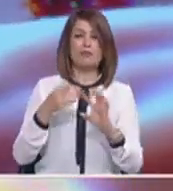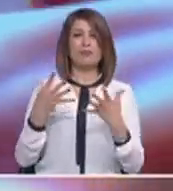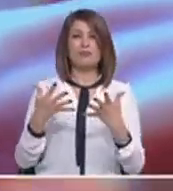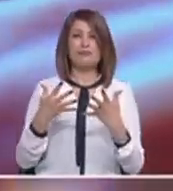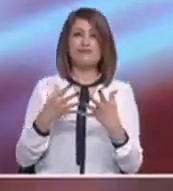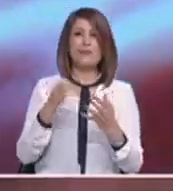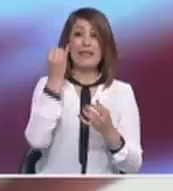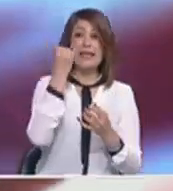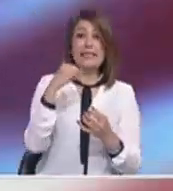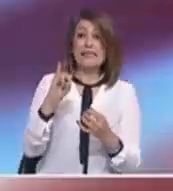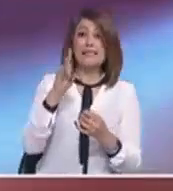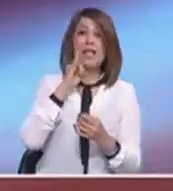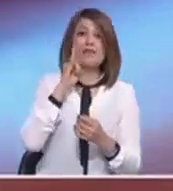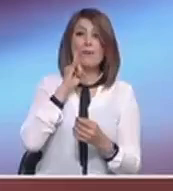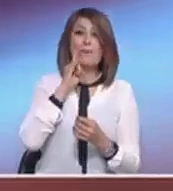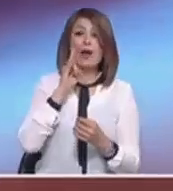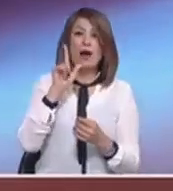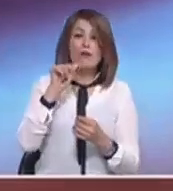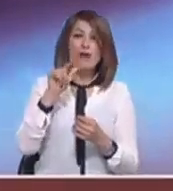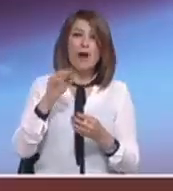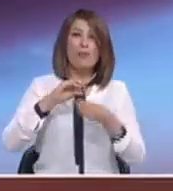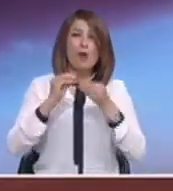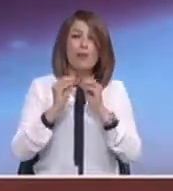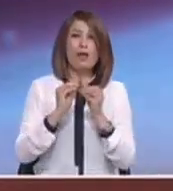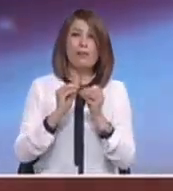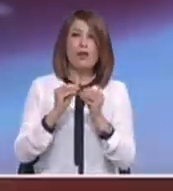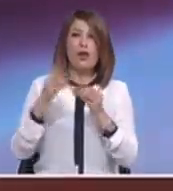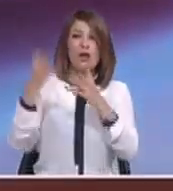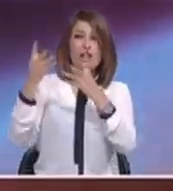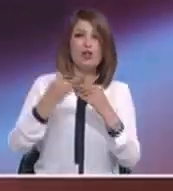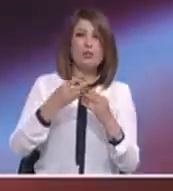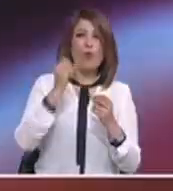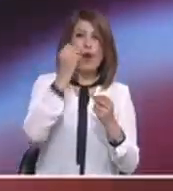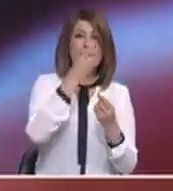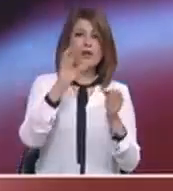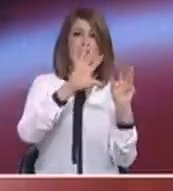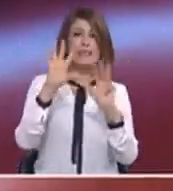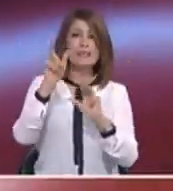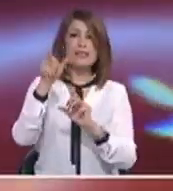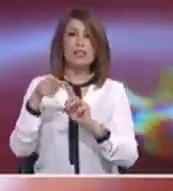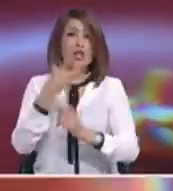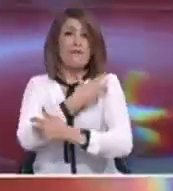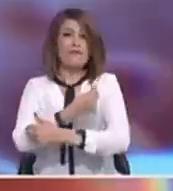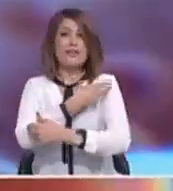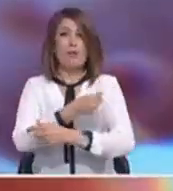المغربيه بعد فيها شكل ثم سبعين بالمائه وتسعين عملنا تحليل